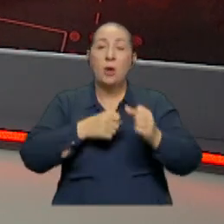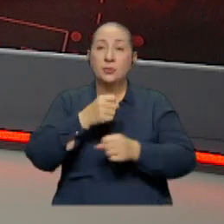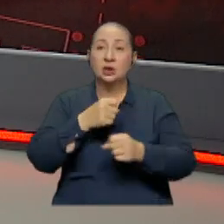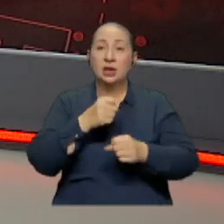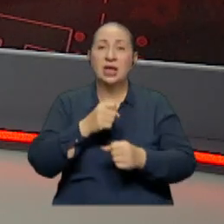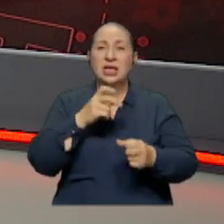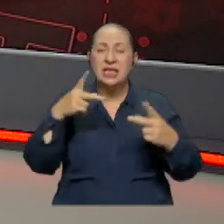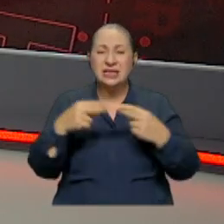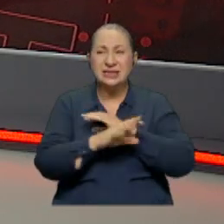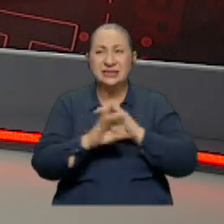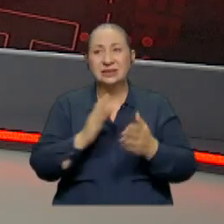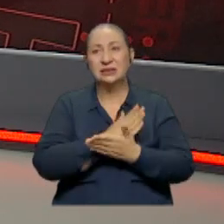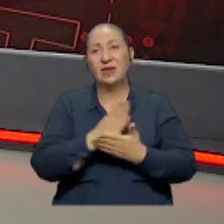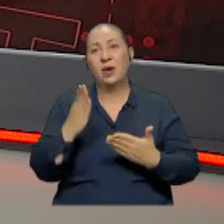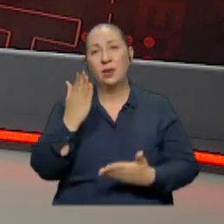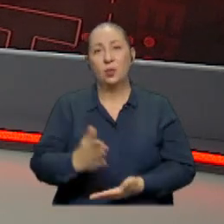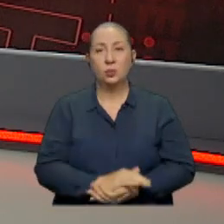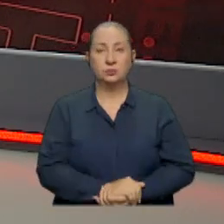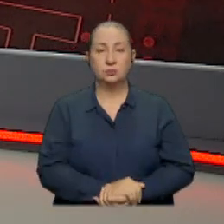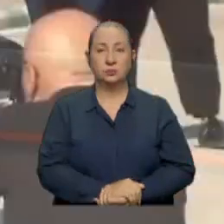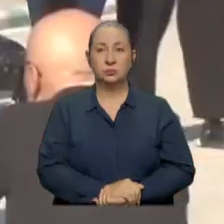ise kesintisiz sürüyor.